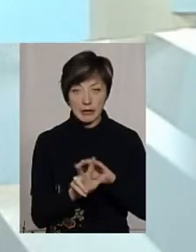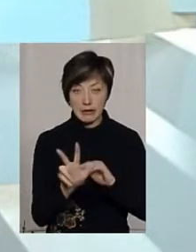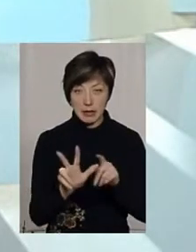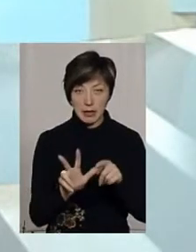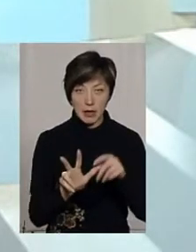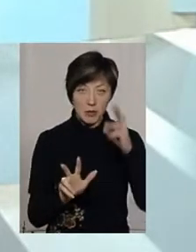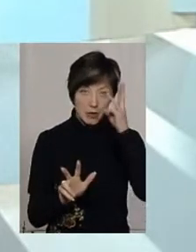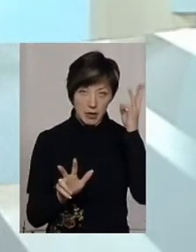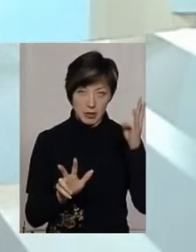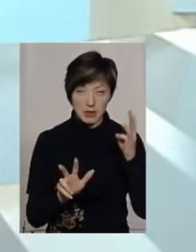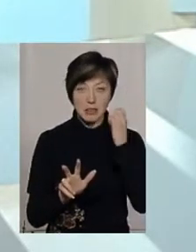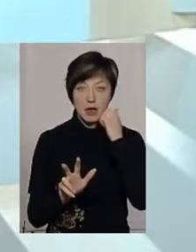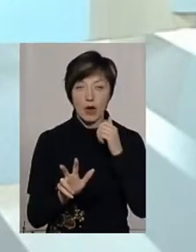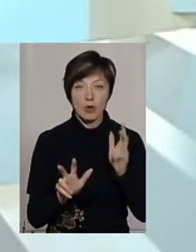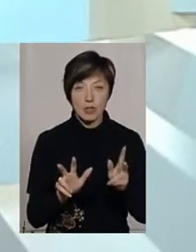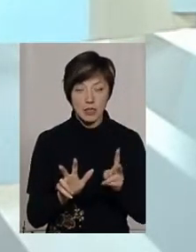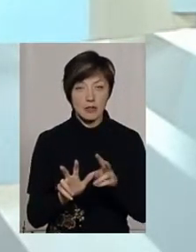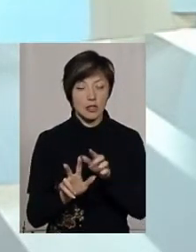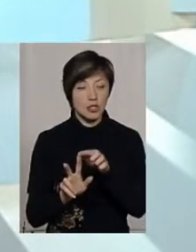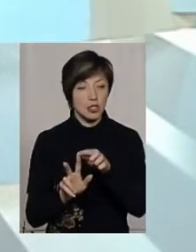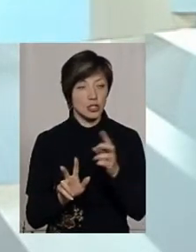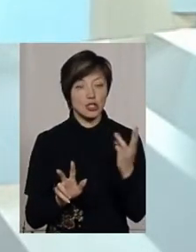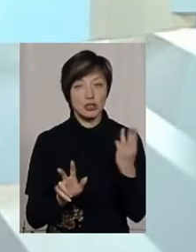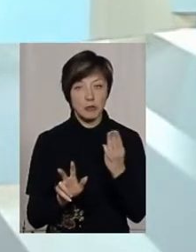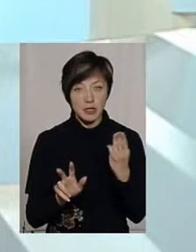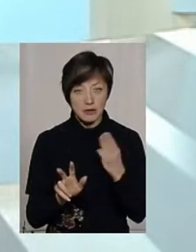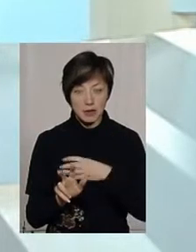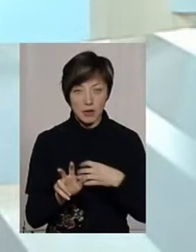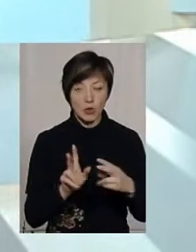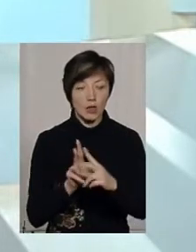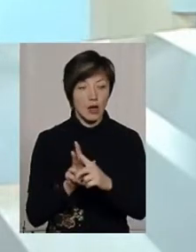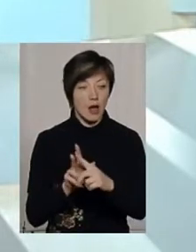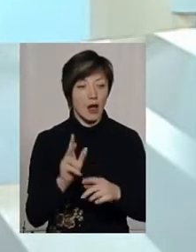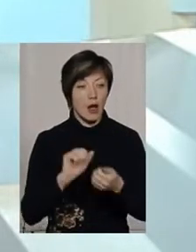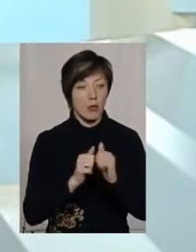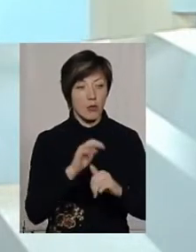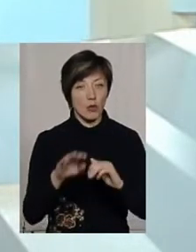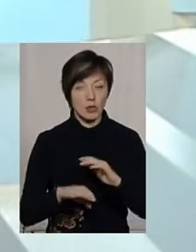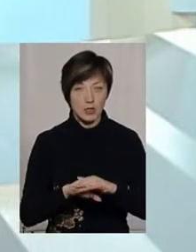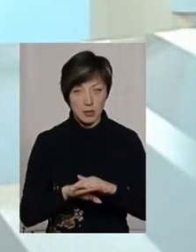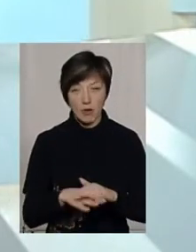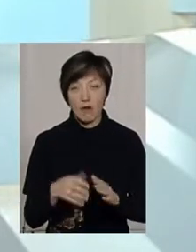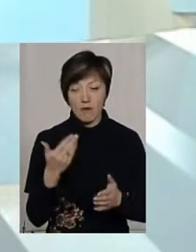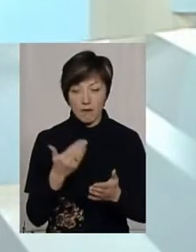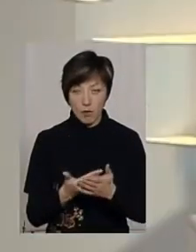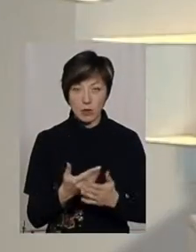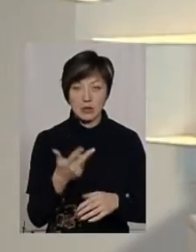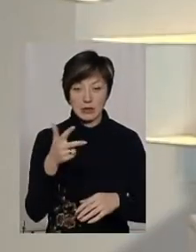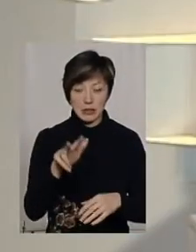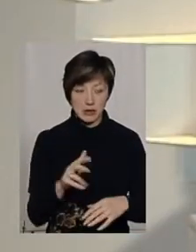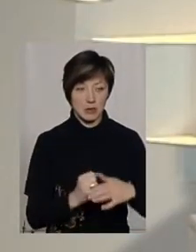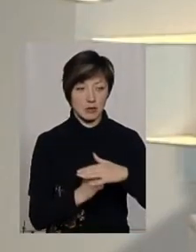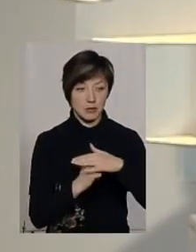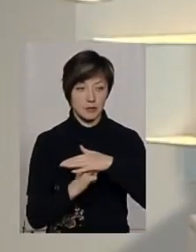Це Хмельницька Старокостянтинівська, це Шепетівська Славутська, це Кам'янець-Подільська Городоцька. От вони базуються